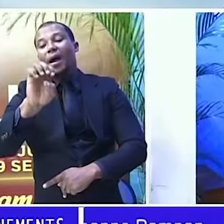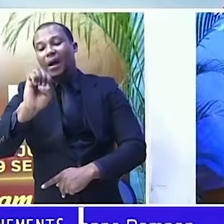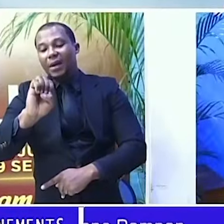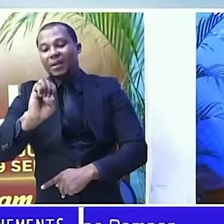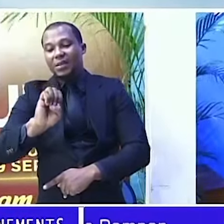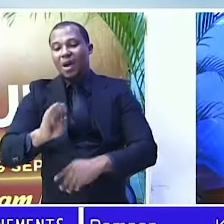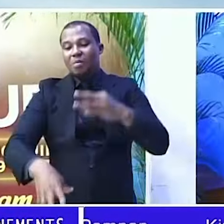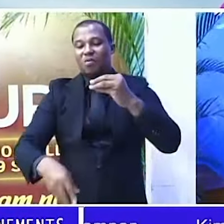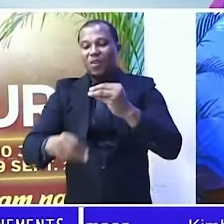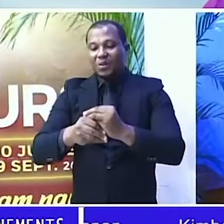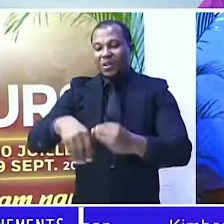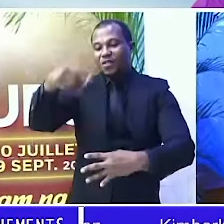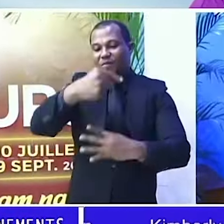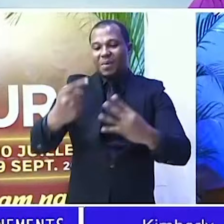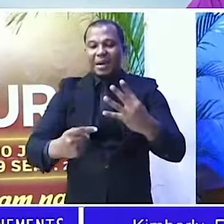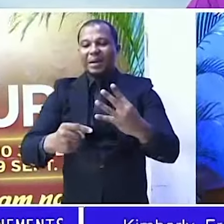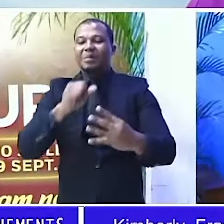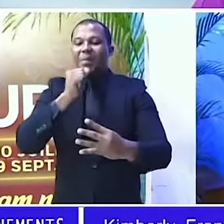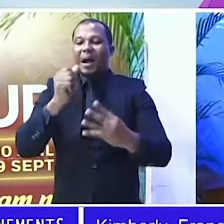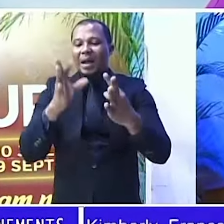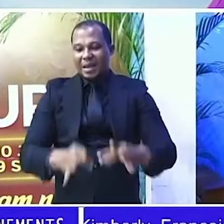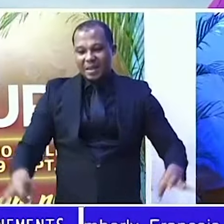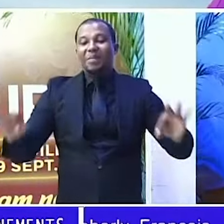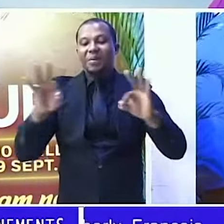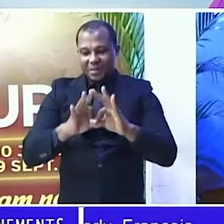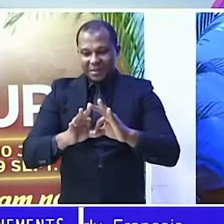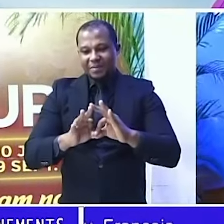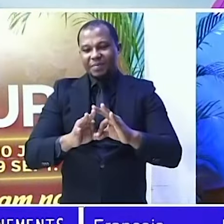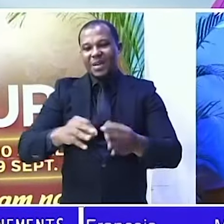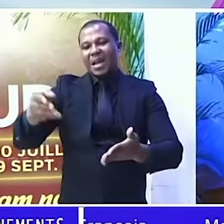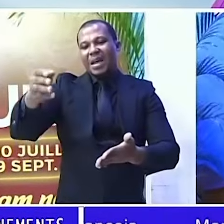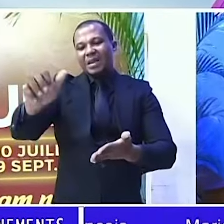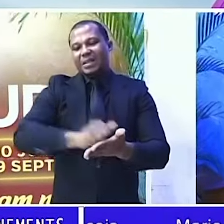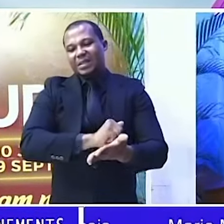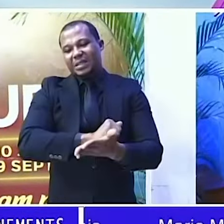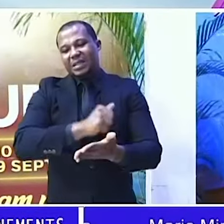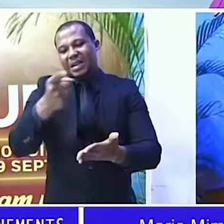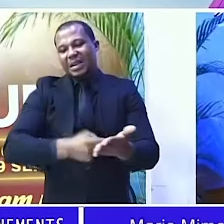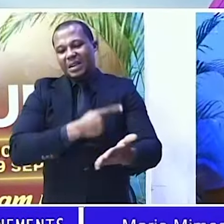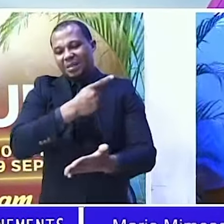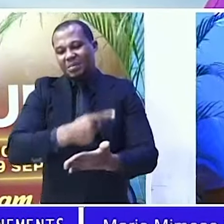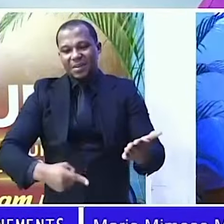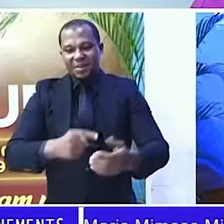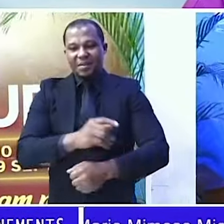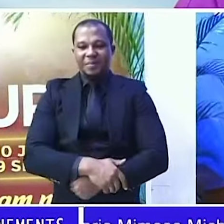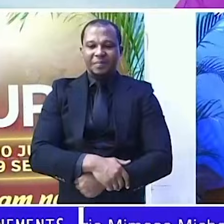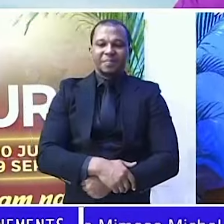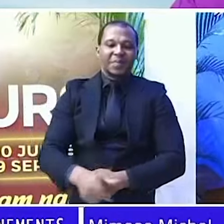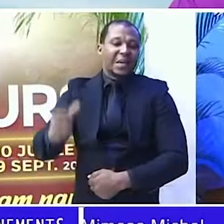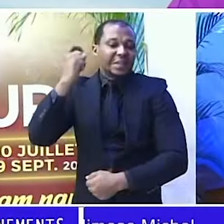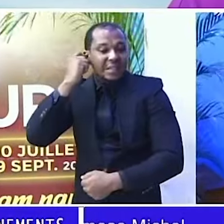qui pas nécessaire retire quelque et vous en ou mettez des points maintenant nan